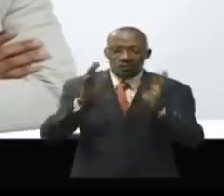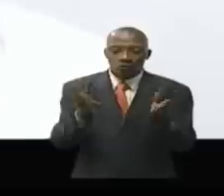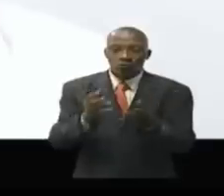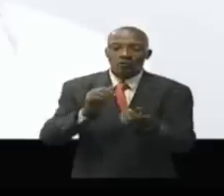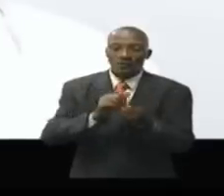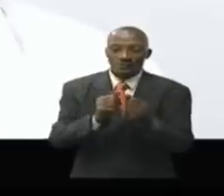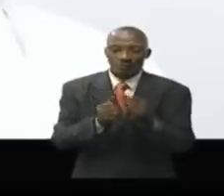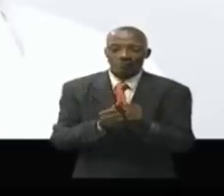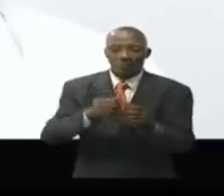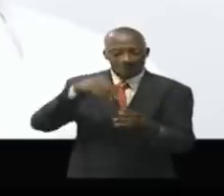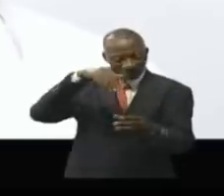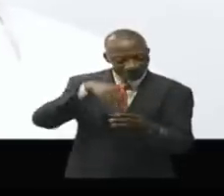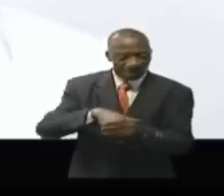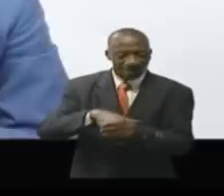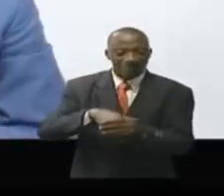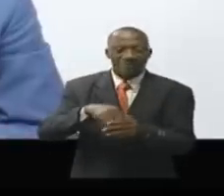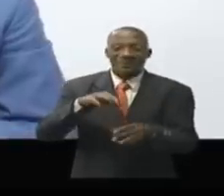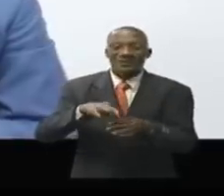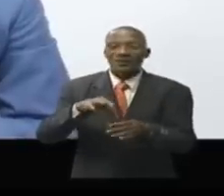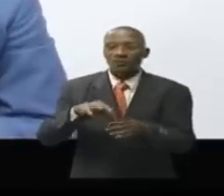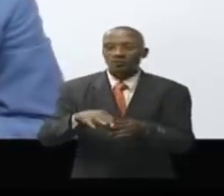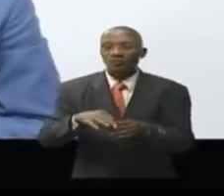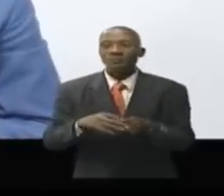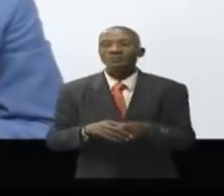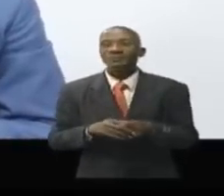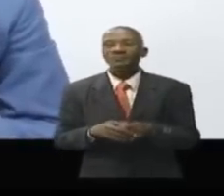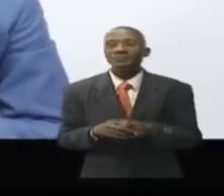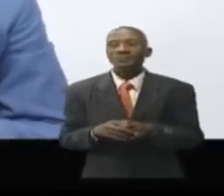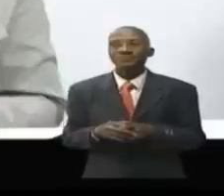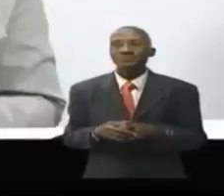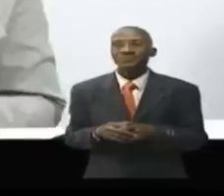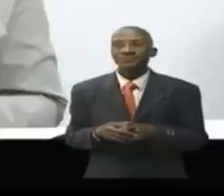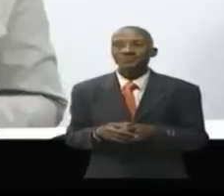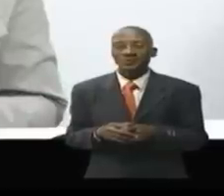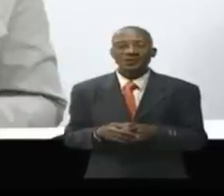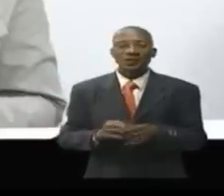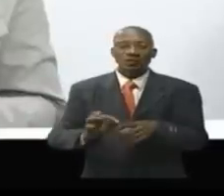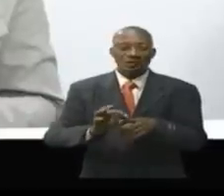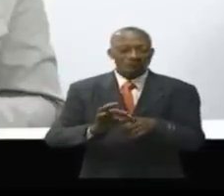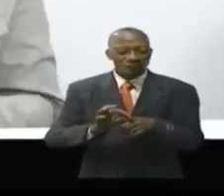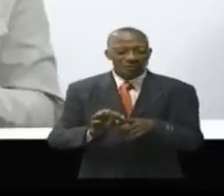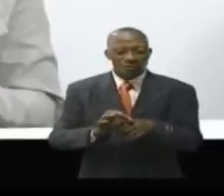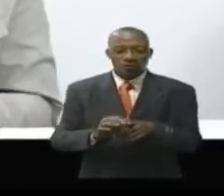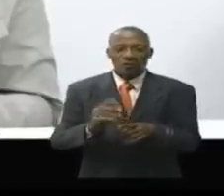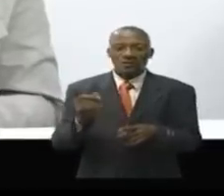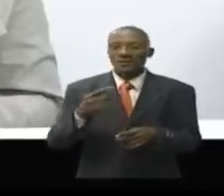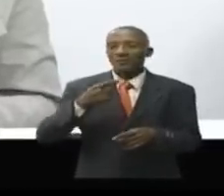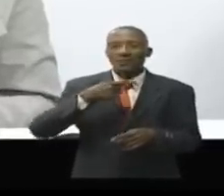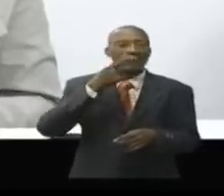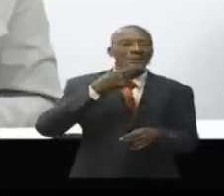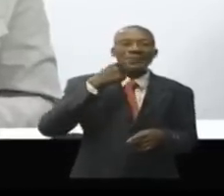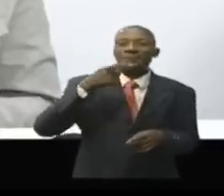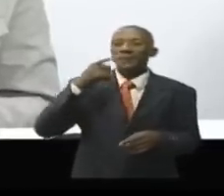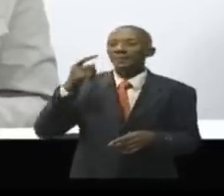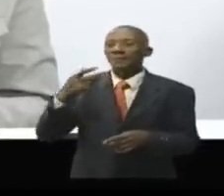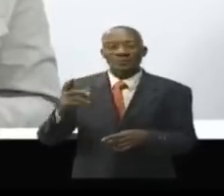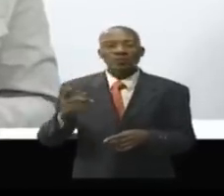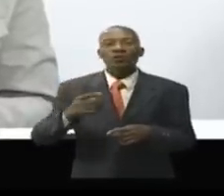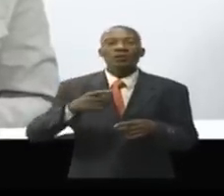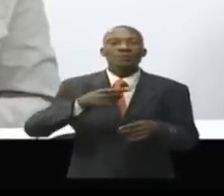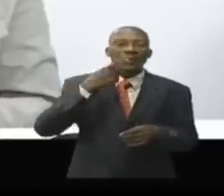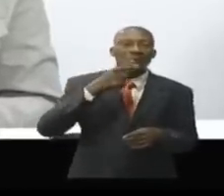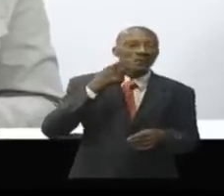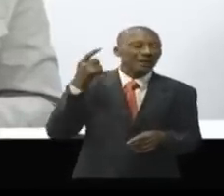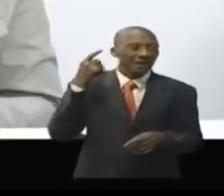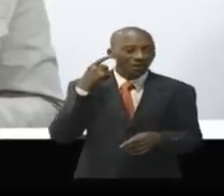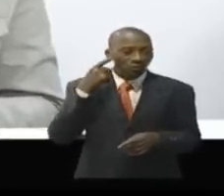juridique. Cette formation ne va pas être seulement théorique. Elle va être aussi pratique. Et donc, vous allez non